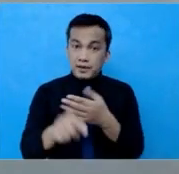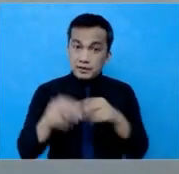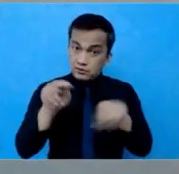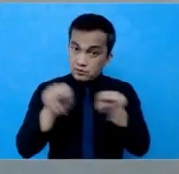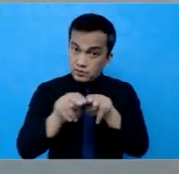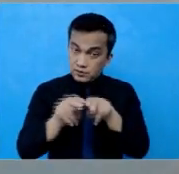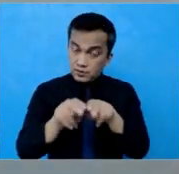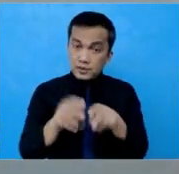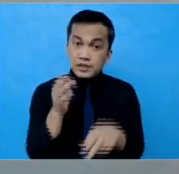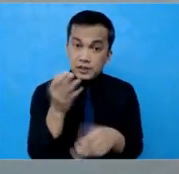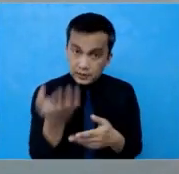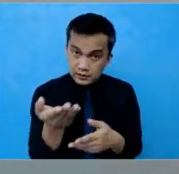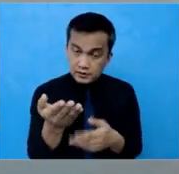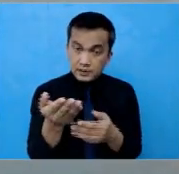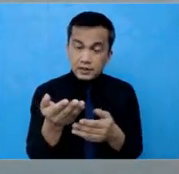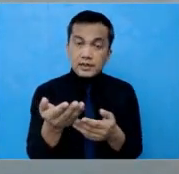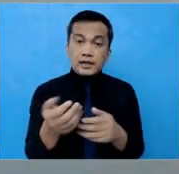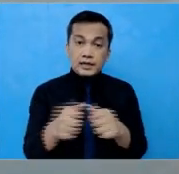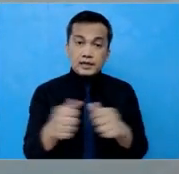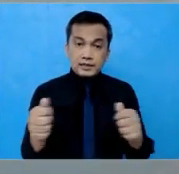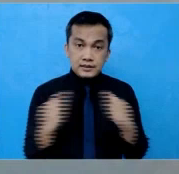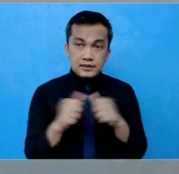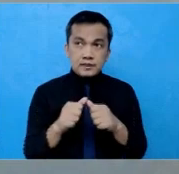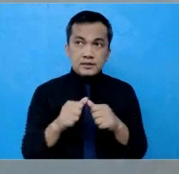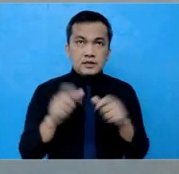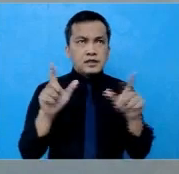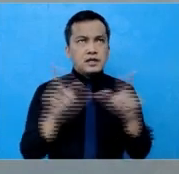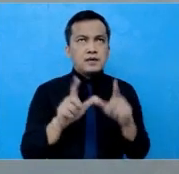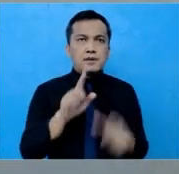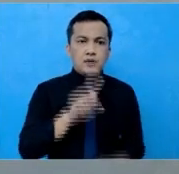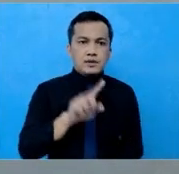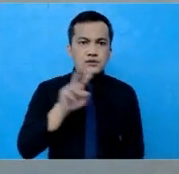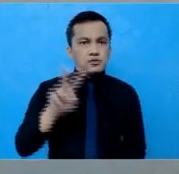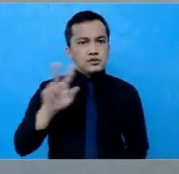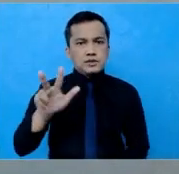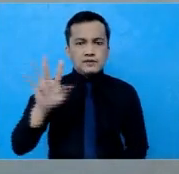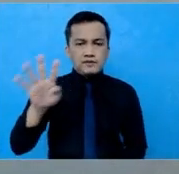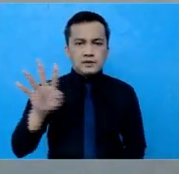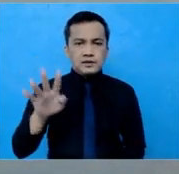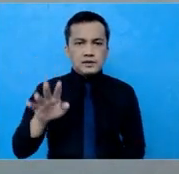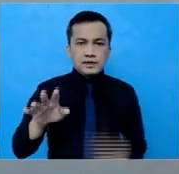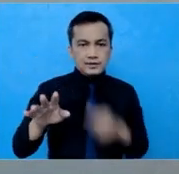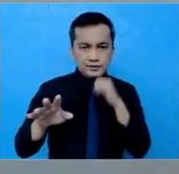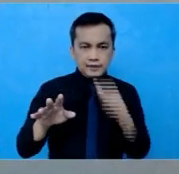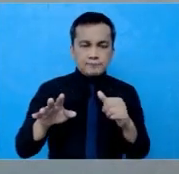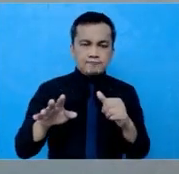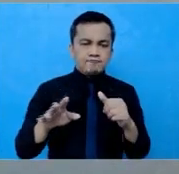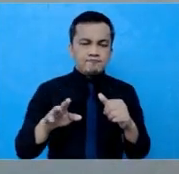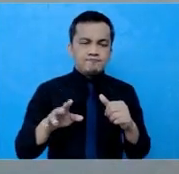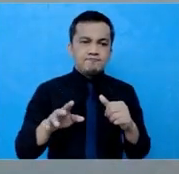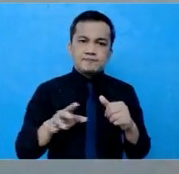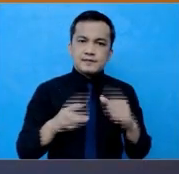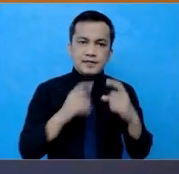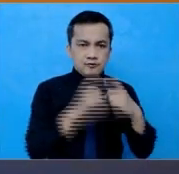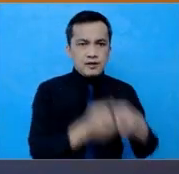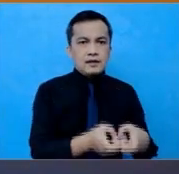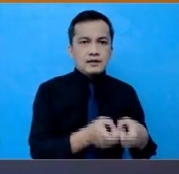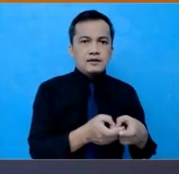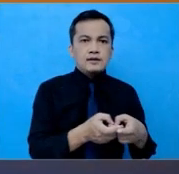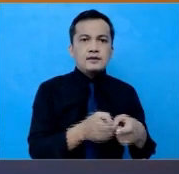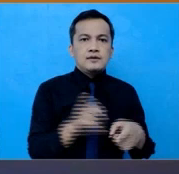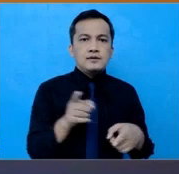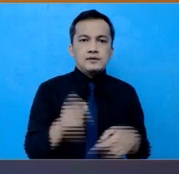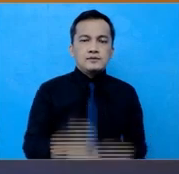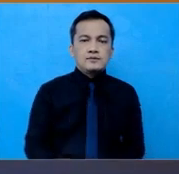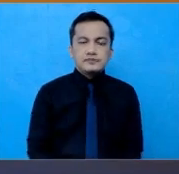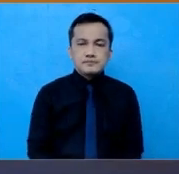an area that's under alert level 1 to 4 and not under granular lockdown. So you can be disconnected. Sa kabila